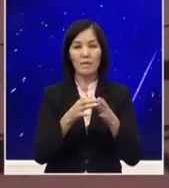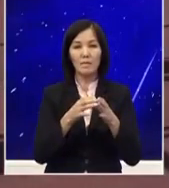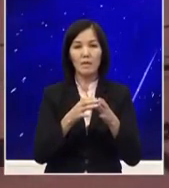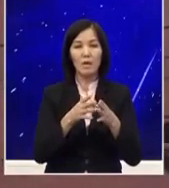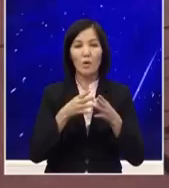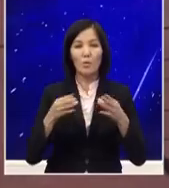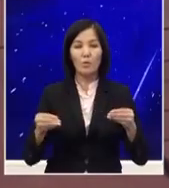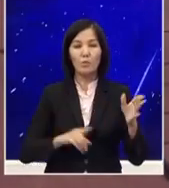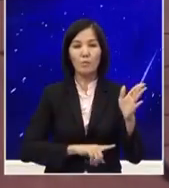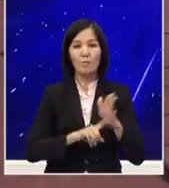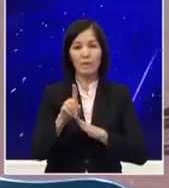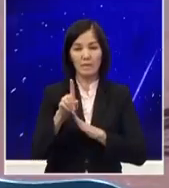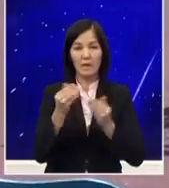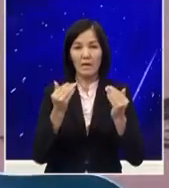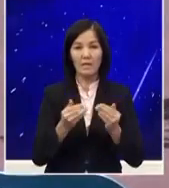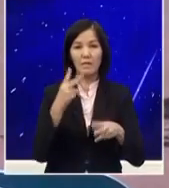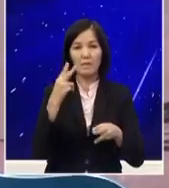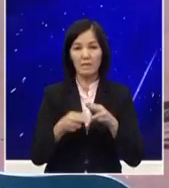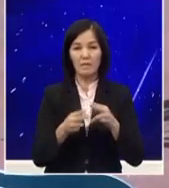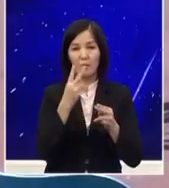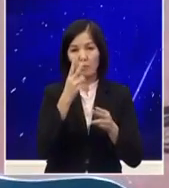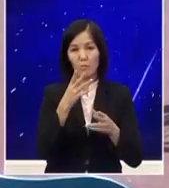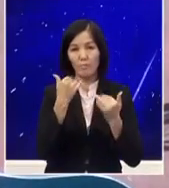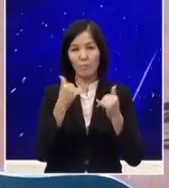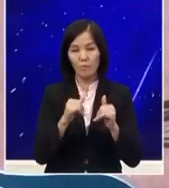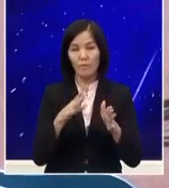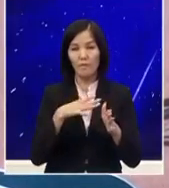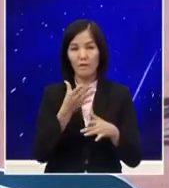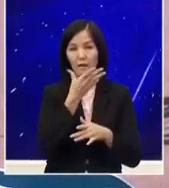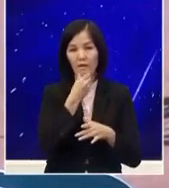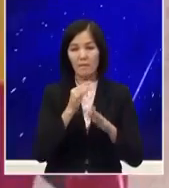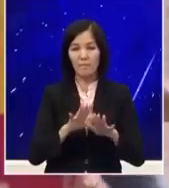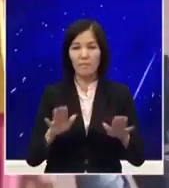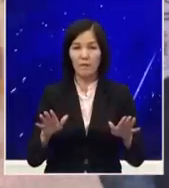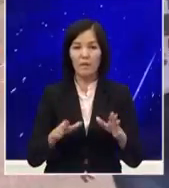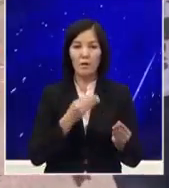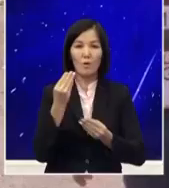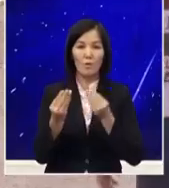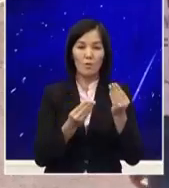көктемде құрылысын бастапты. Бүгінде біткен іске көз сүйсінеді. Әсіресе балалар мәз.